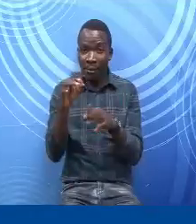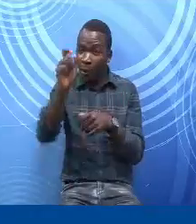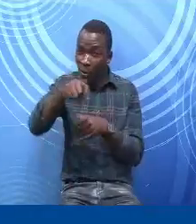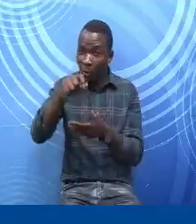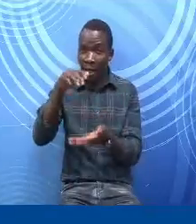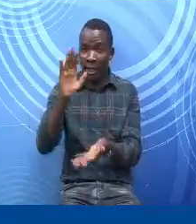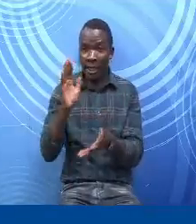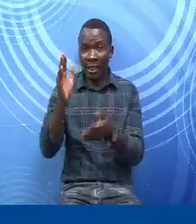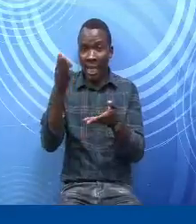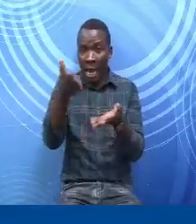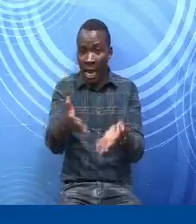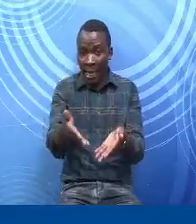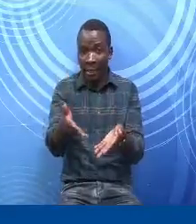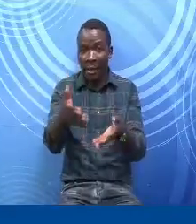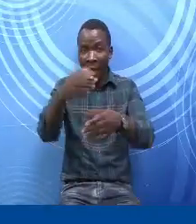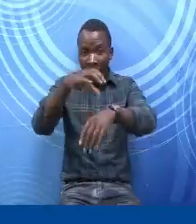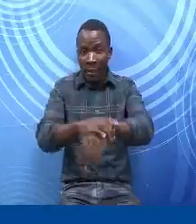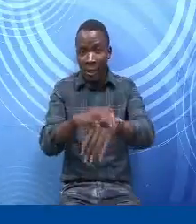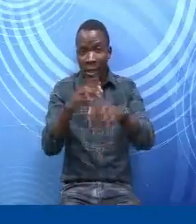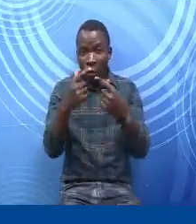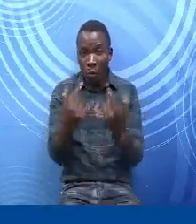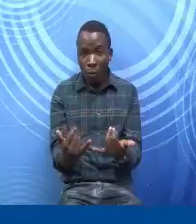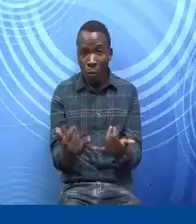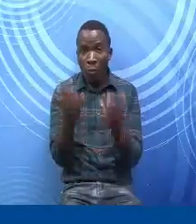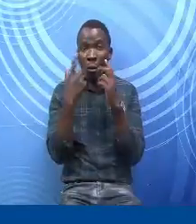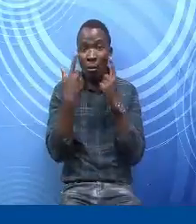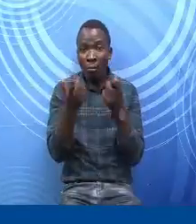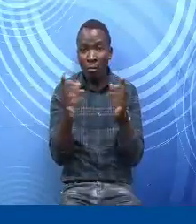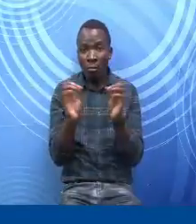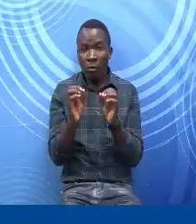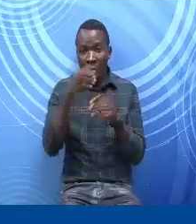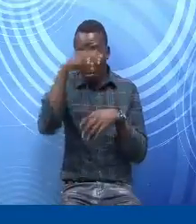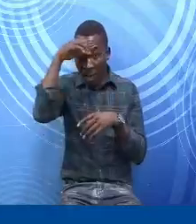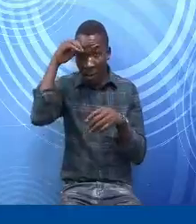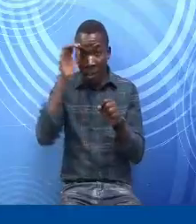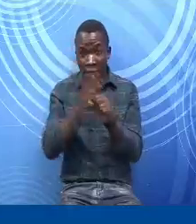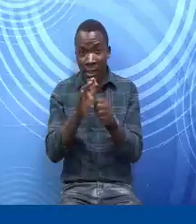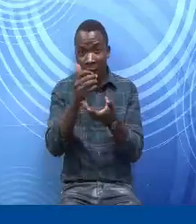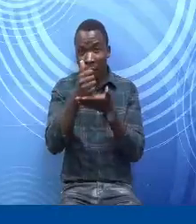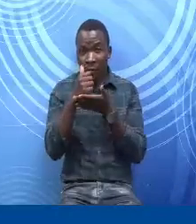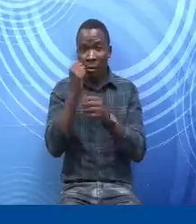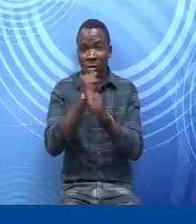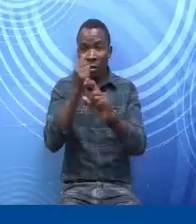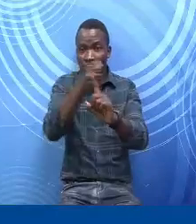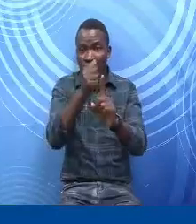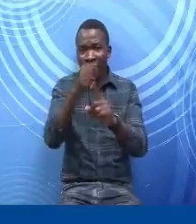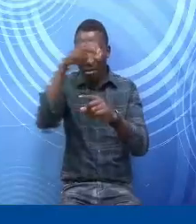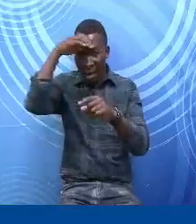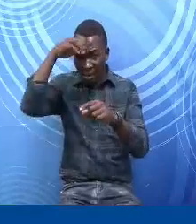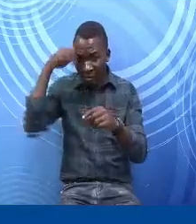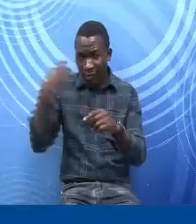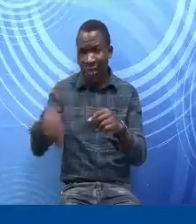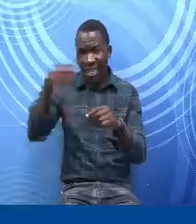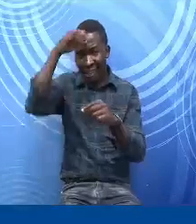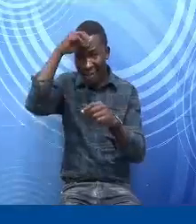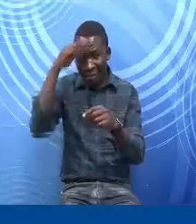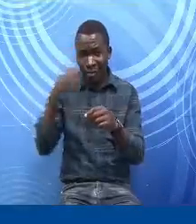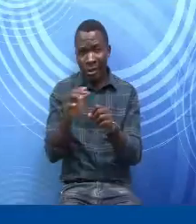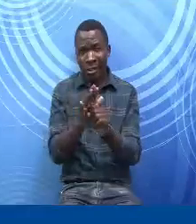kenshi ahari afatika, ubu tukaba ntawe tubona biratugoye cyane. Mwadufasha mukadukorera ubuvugizi,